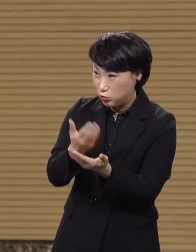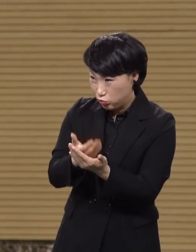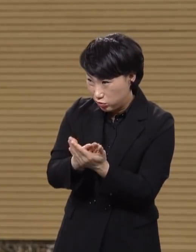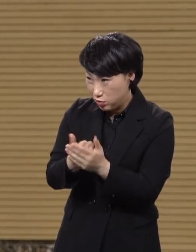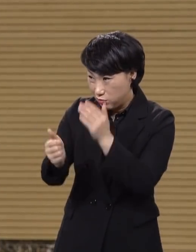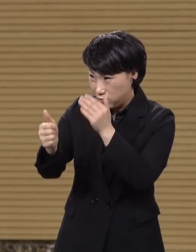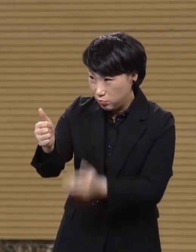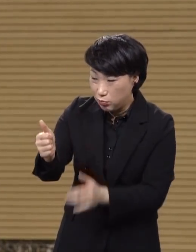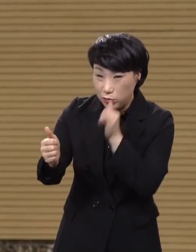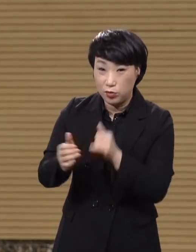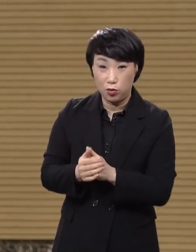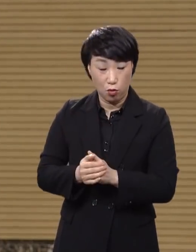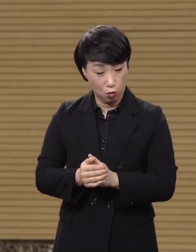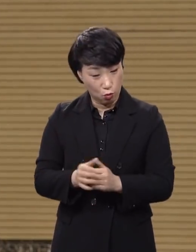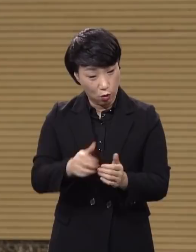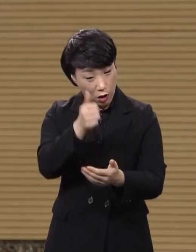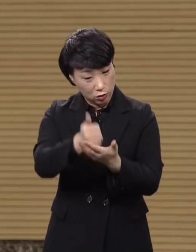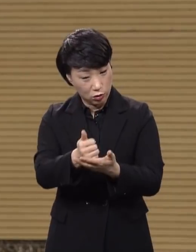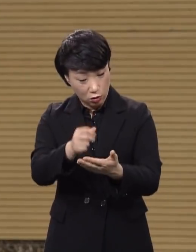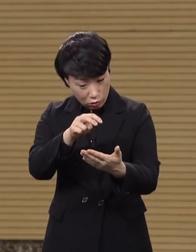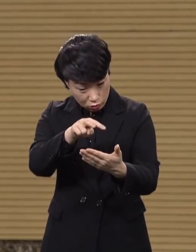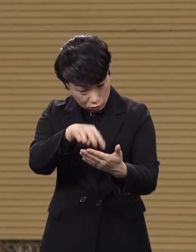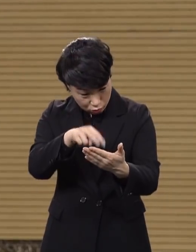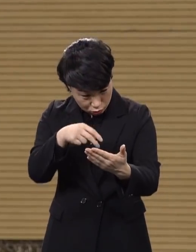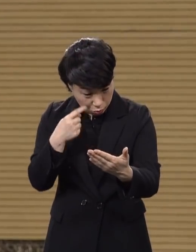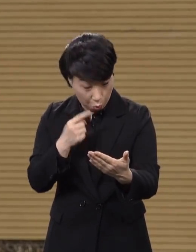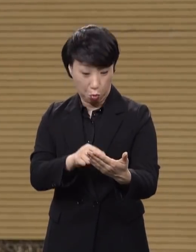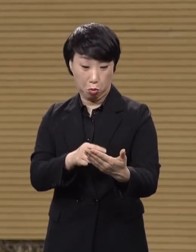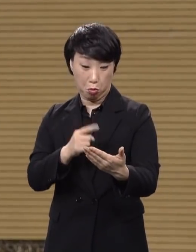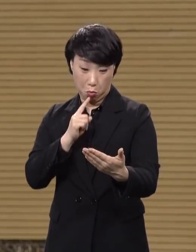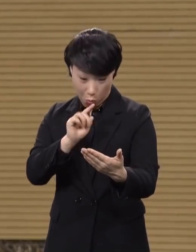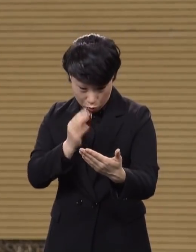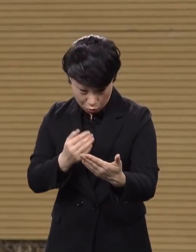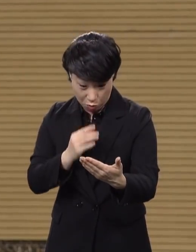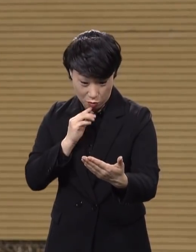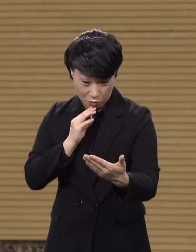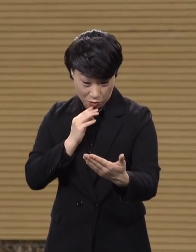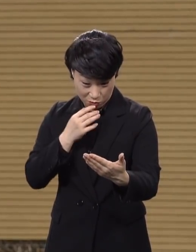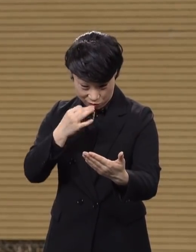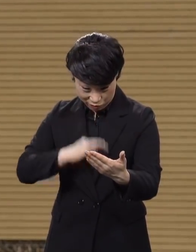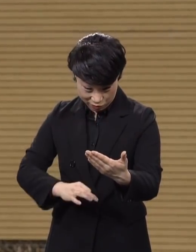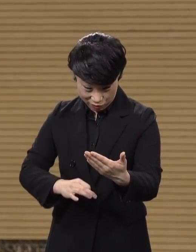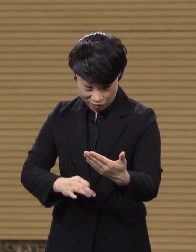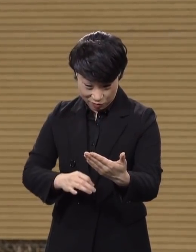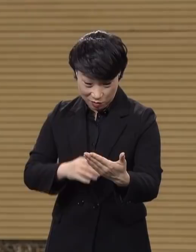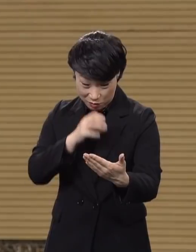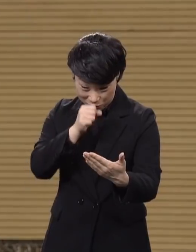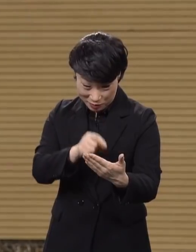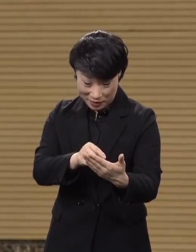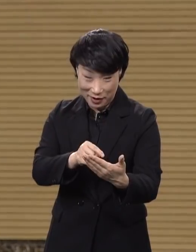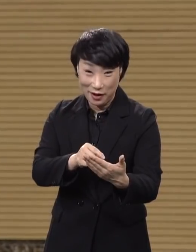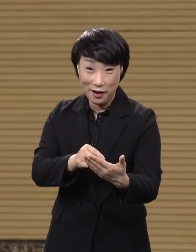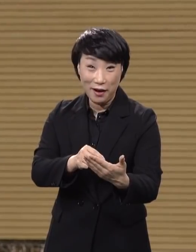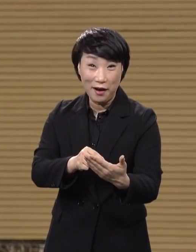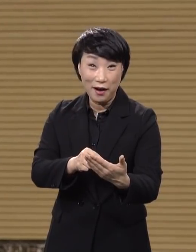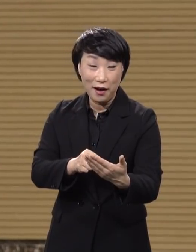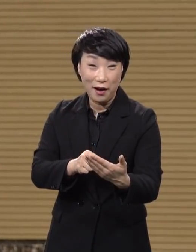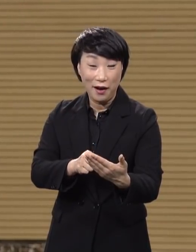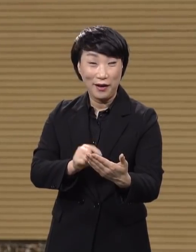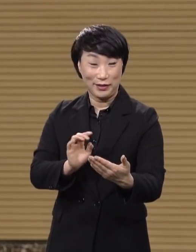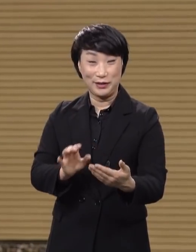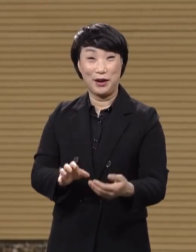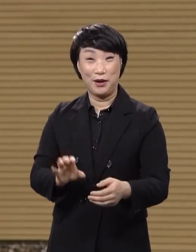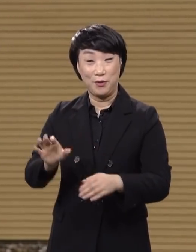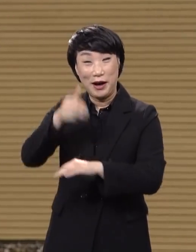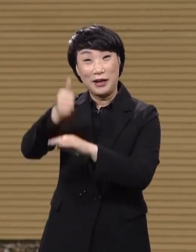어인을 찍으시옵소서. 왕이 가만히 읽어보니까 자기에게 좋은 얘기요. 자기에게 좋은 얘기.